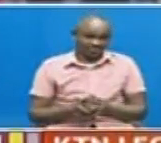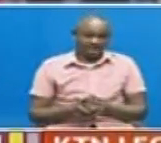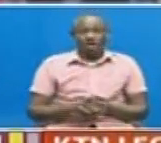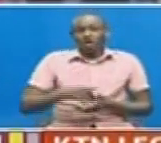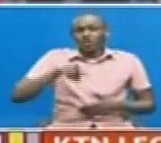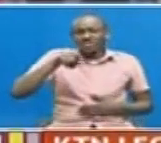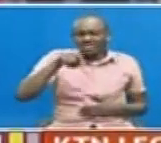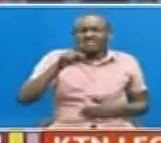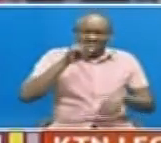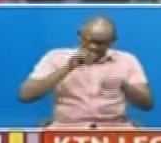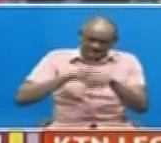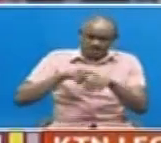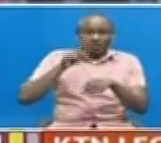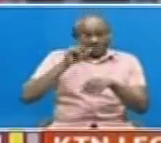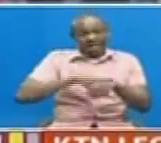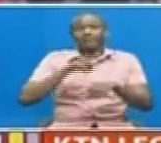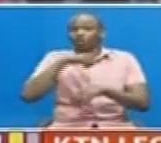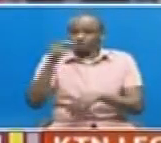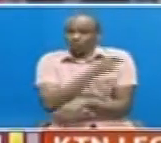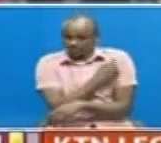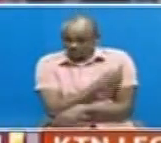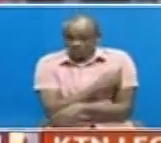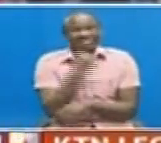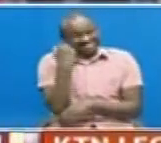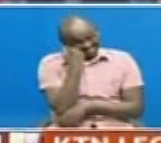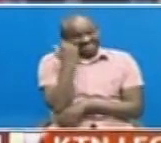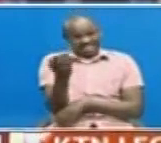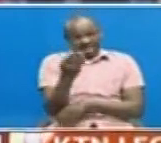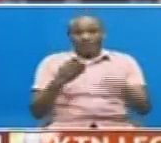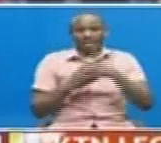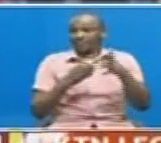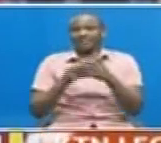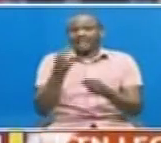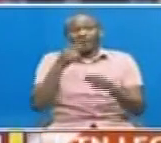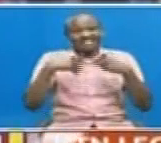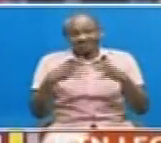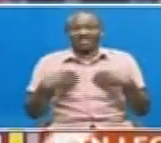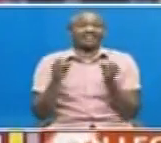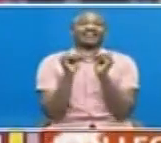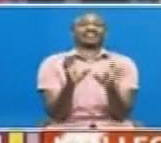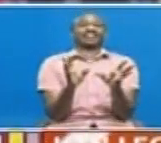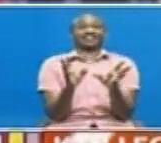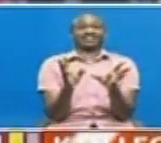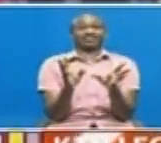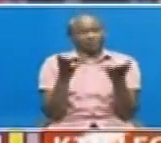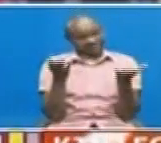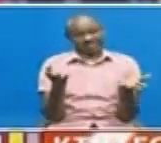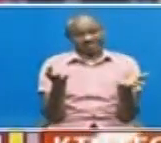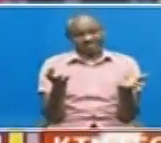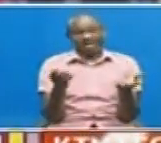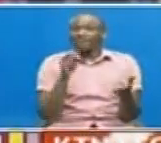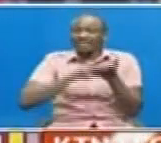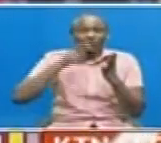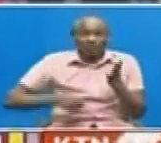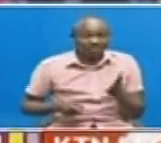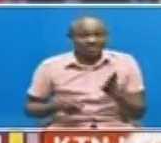you're going, when you're hospitalized with a resistant bacterium or disease that's not responding, it